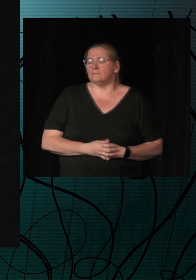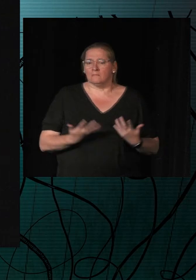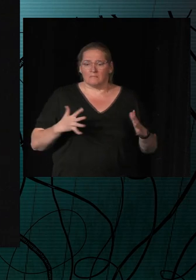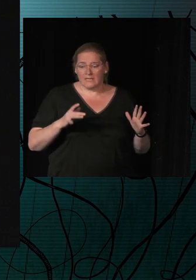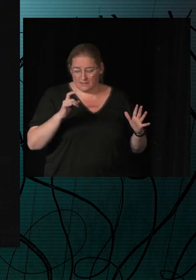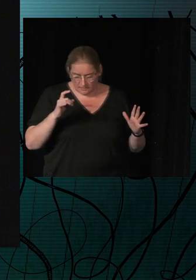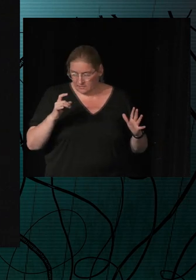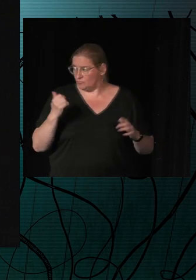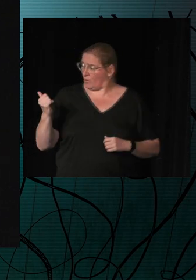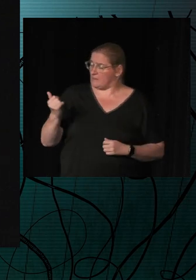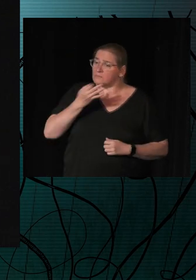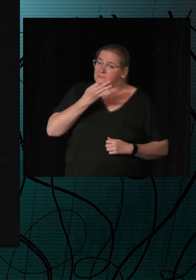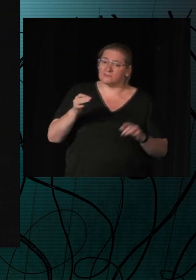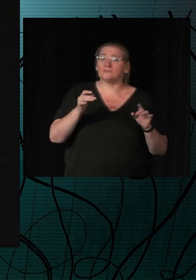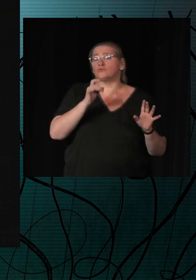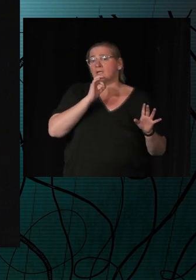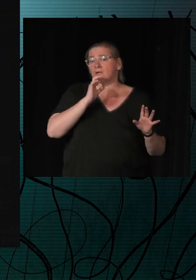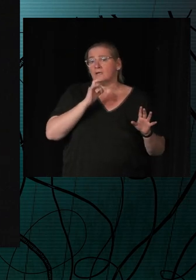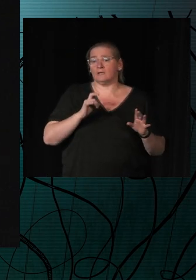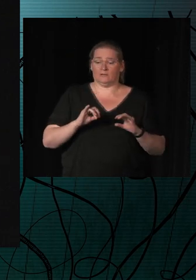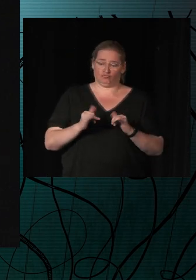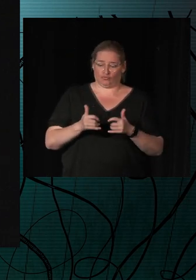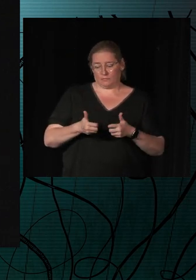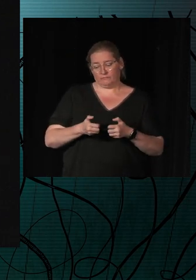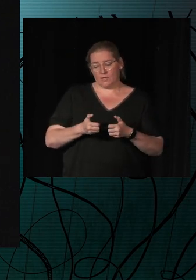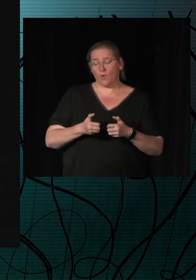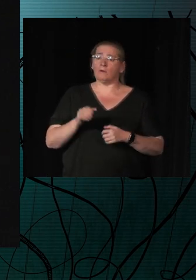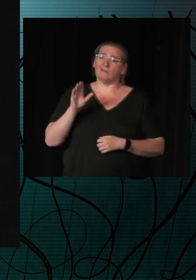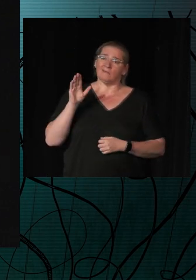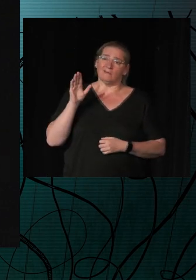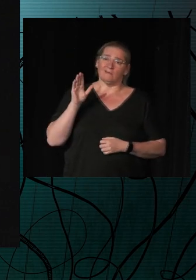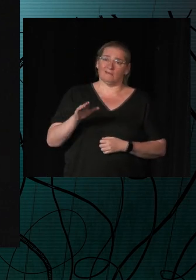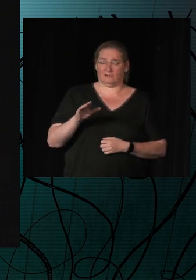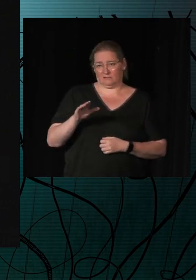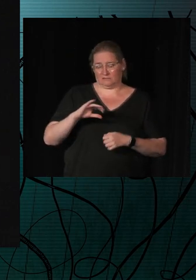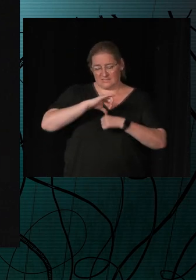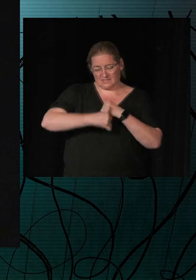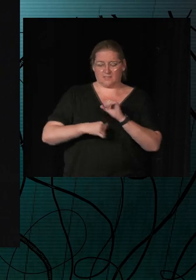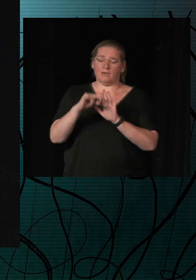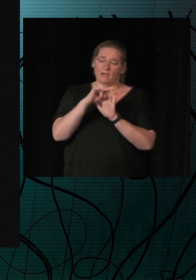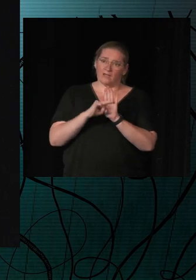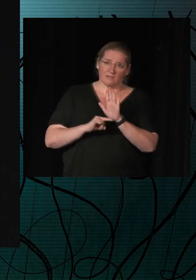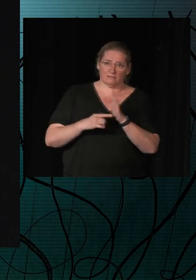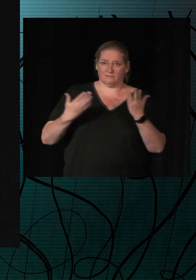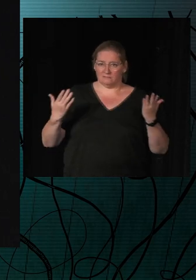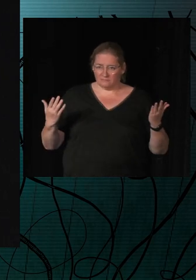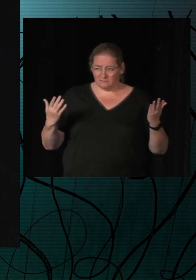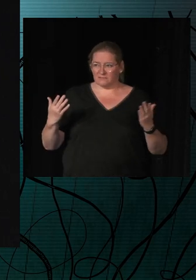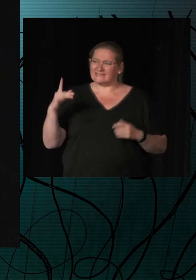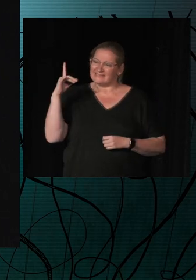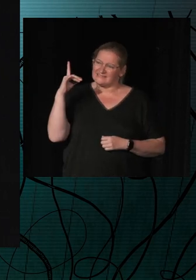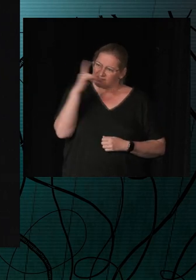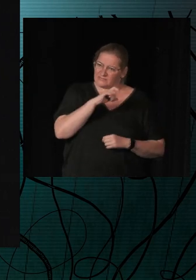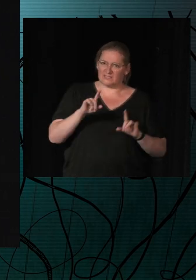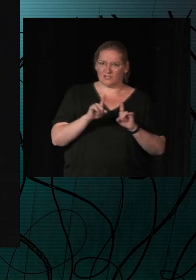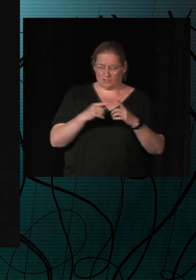le signalis enfin le jeu vidéo avec son langage qui lui est propre c'est compliqué de trouver de faire dessine un Pact en